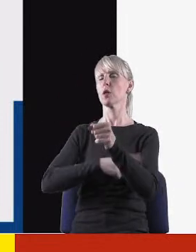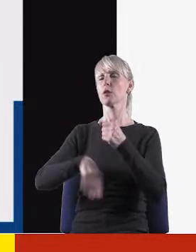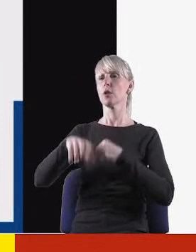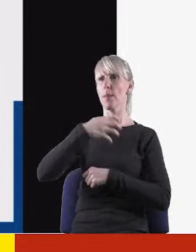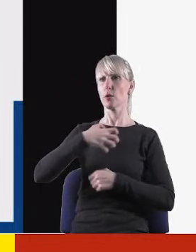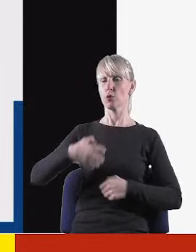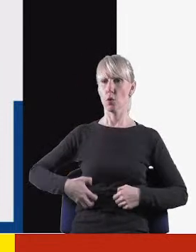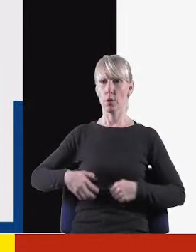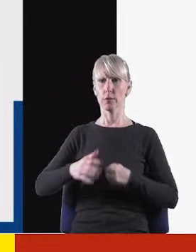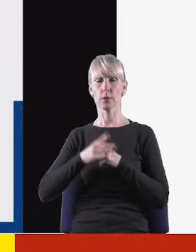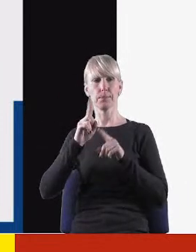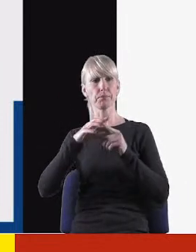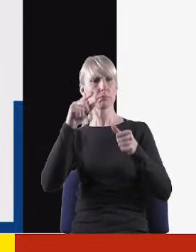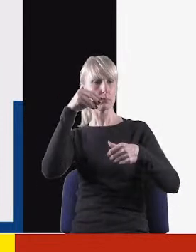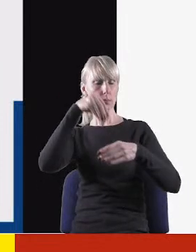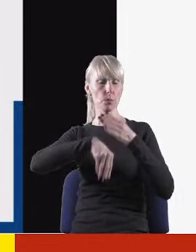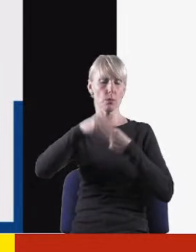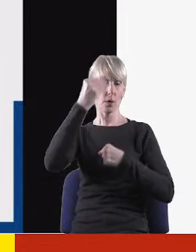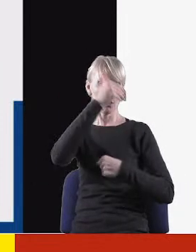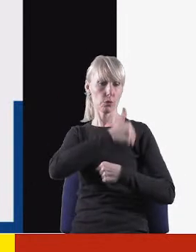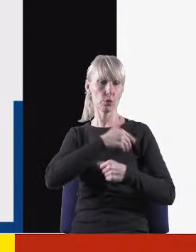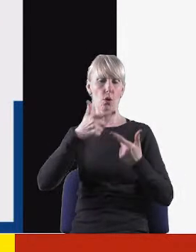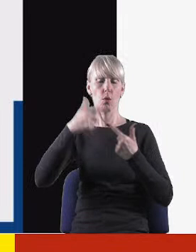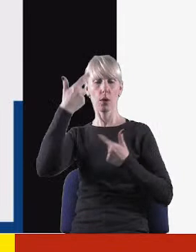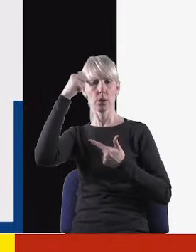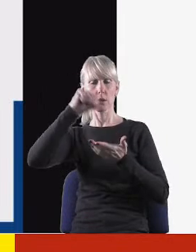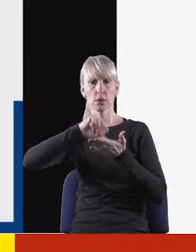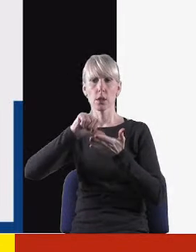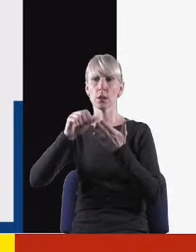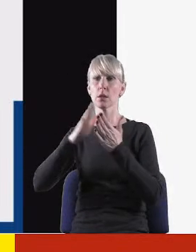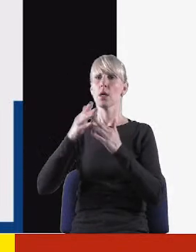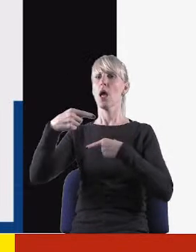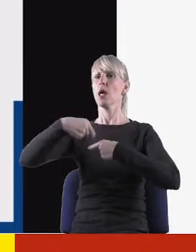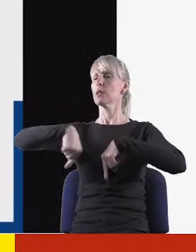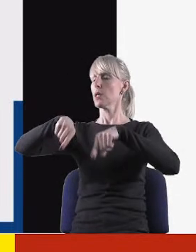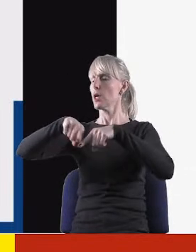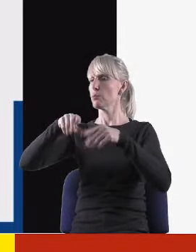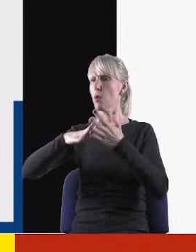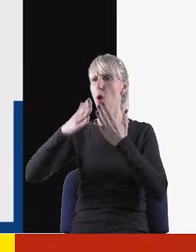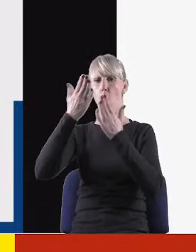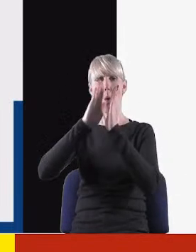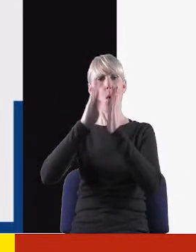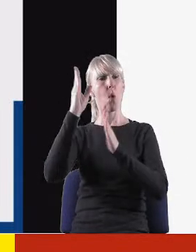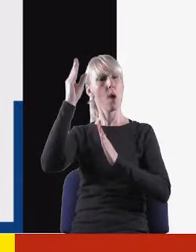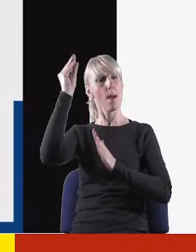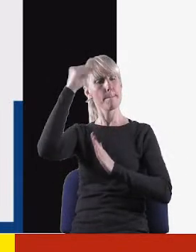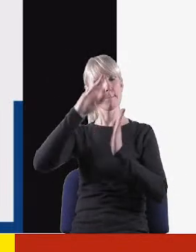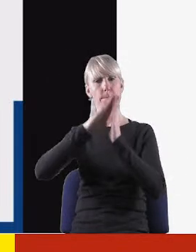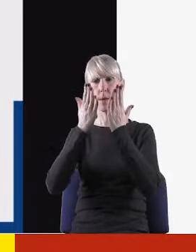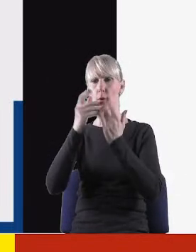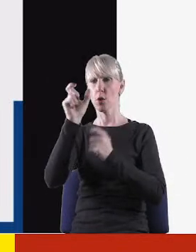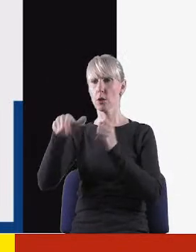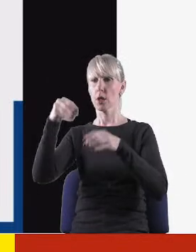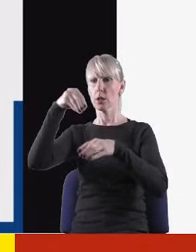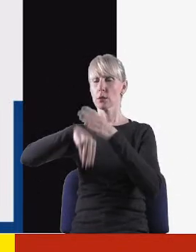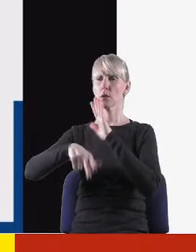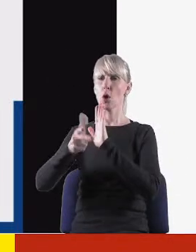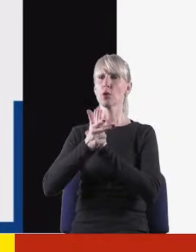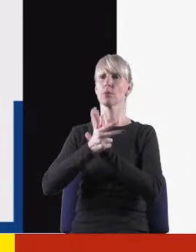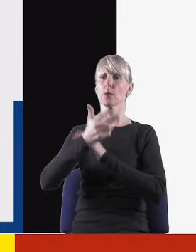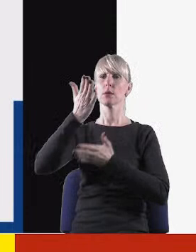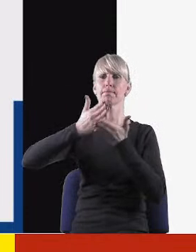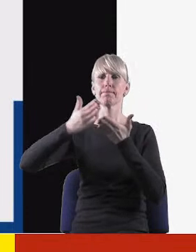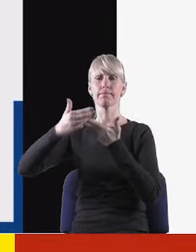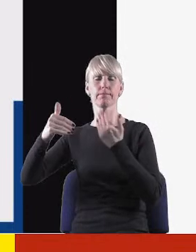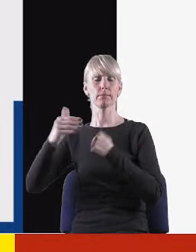Oczywiście są to szkoły, centra i zespoły, biblioteki pedagogiczne z 18 filiami oraz ośrodki